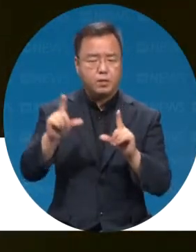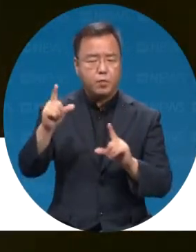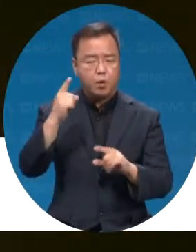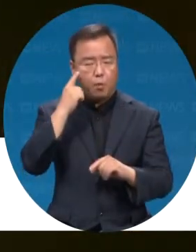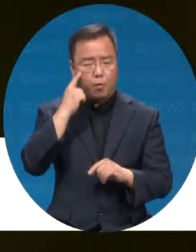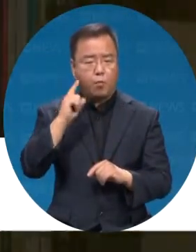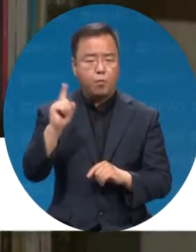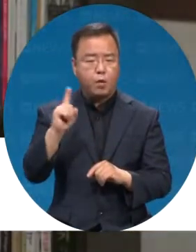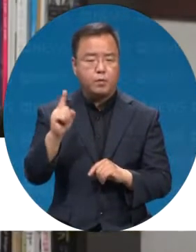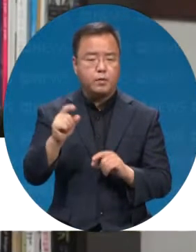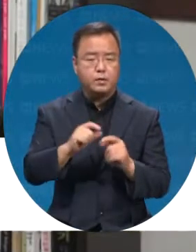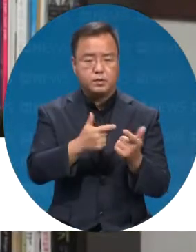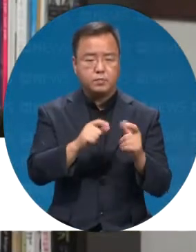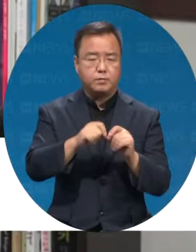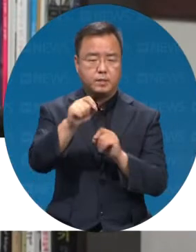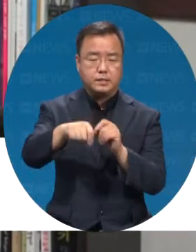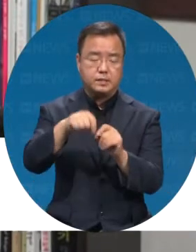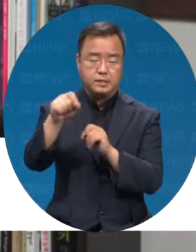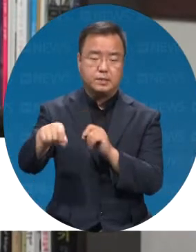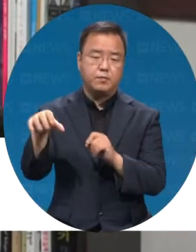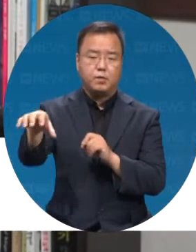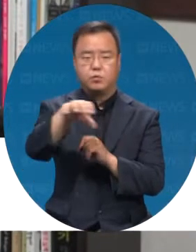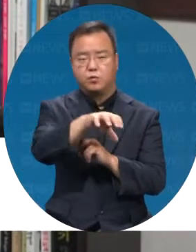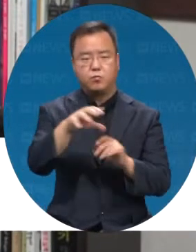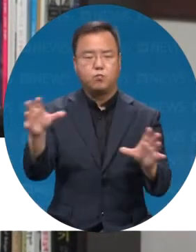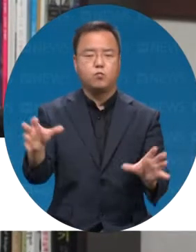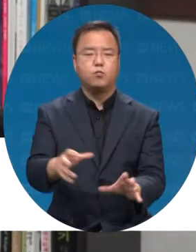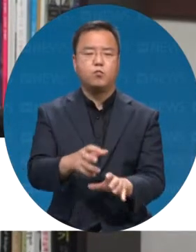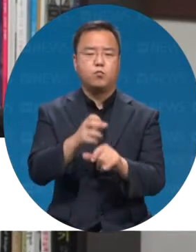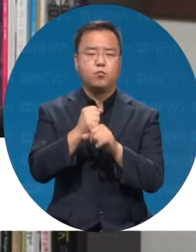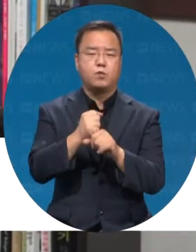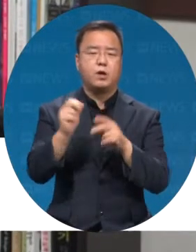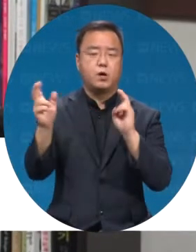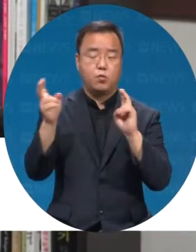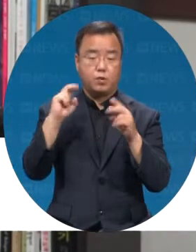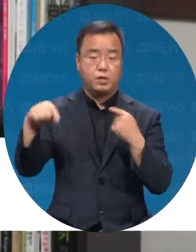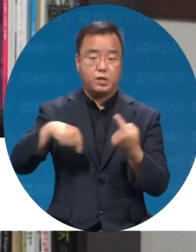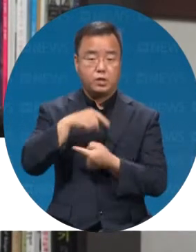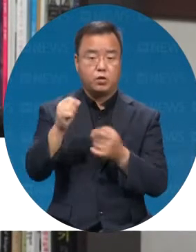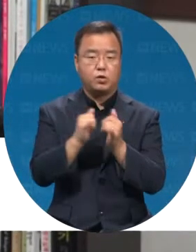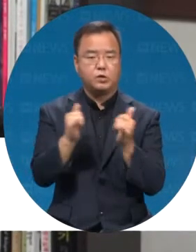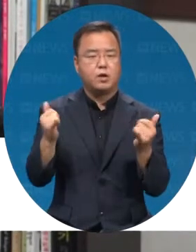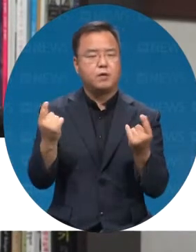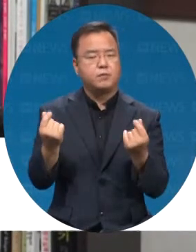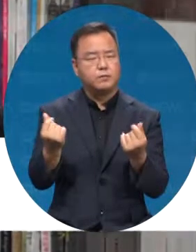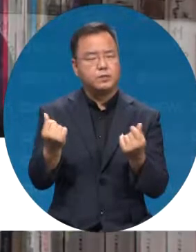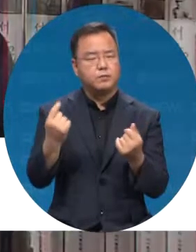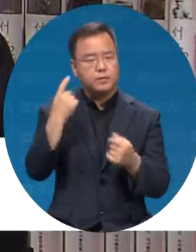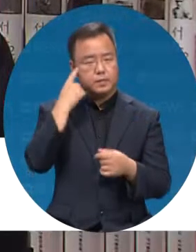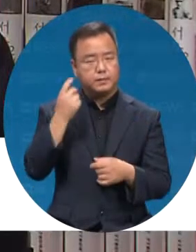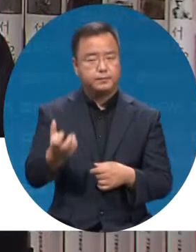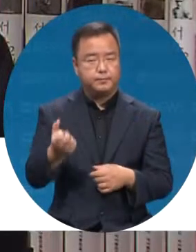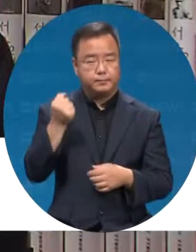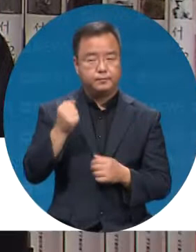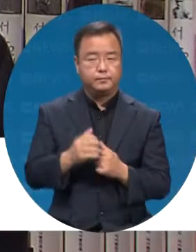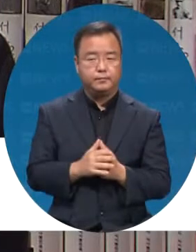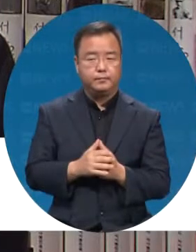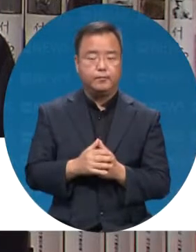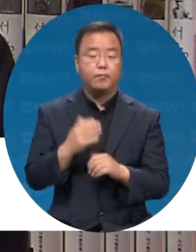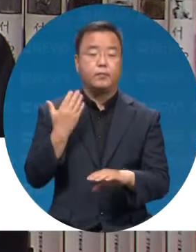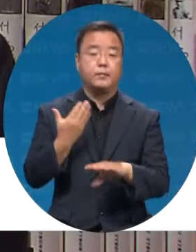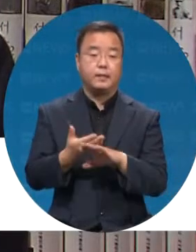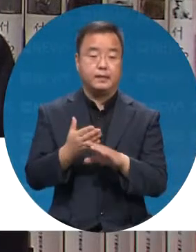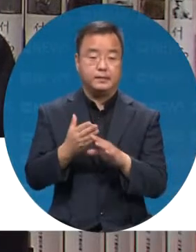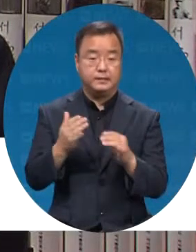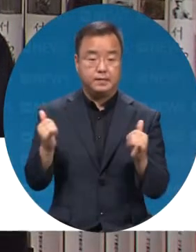여러 지사들을 세계 곳곳에 거느린 그런 기업의 경영자 같다는 생각이 좀 들었습니다. 남들이 잘